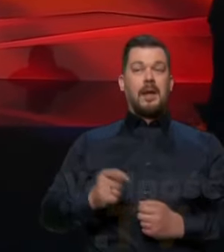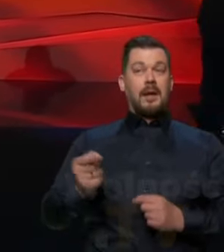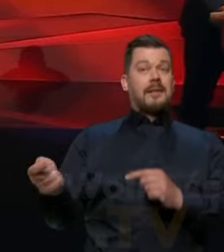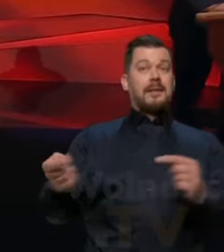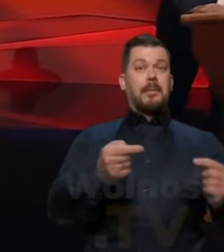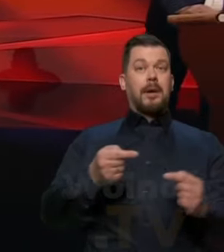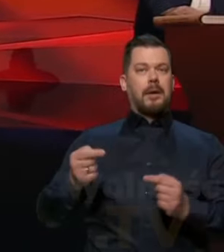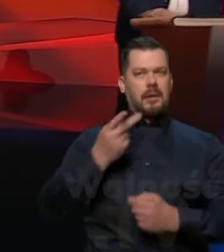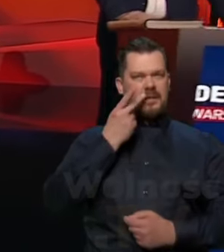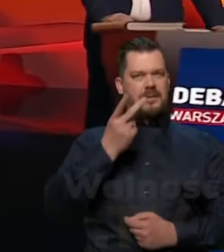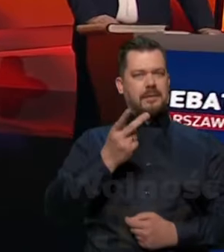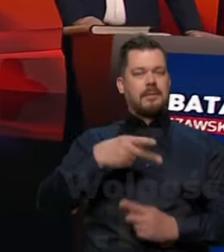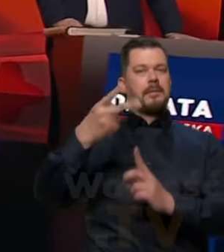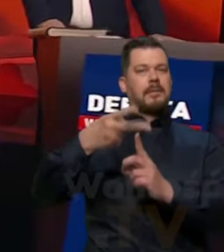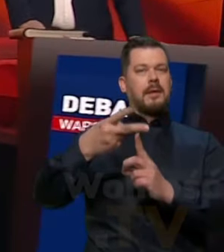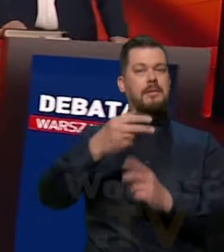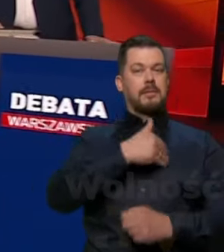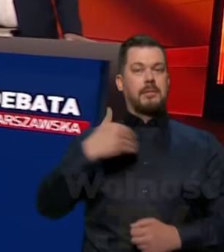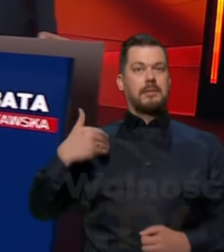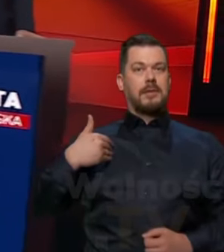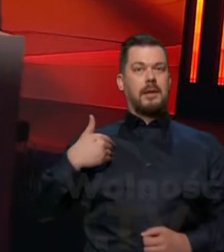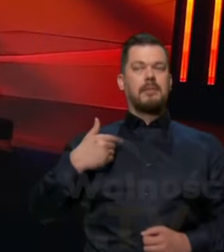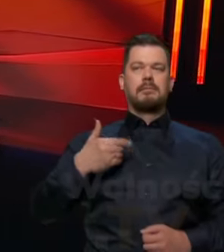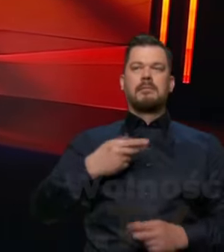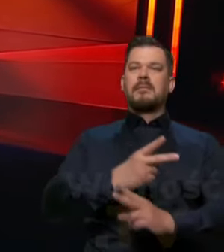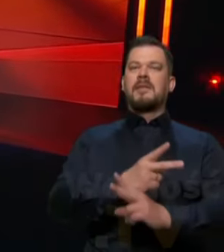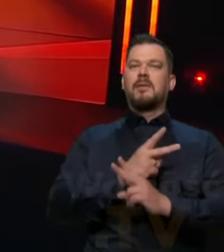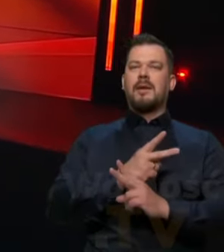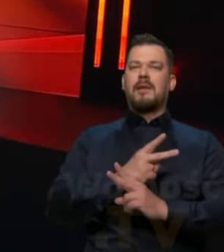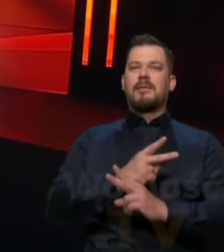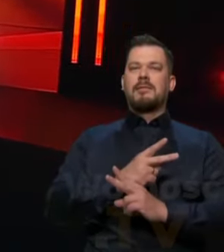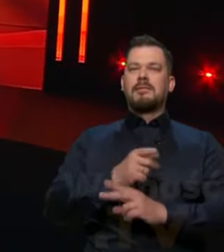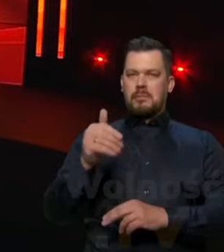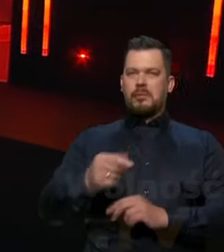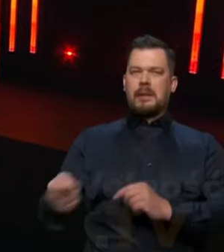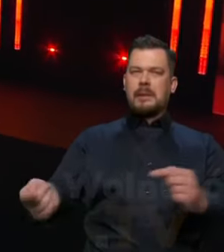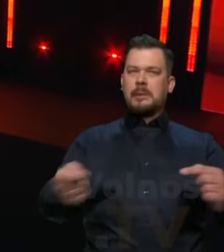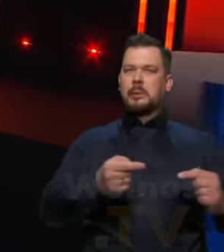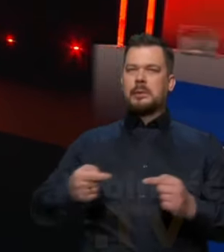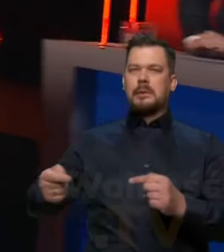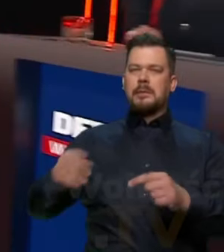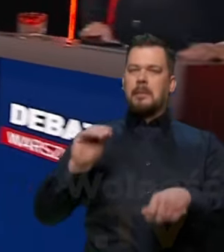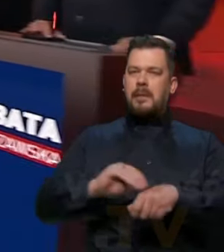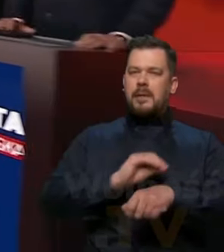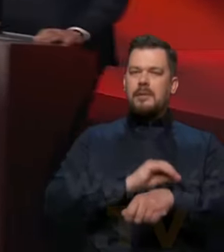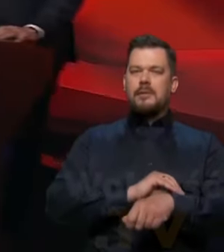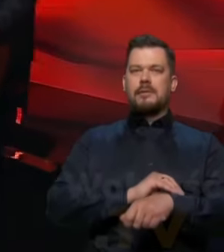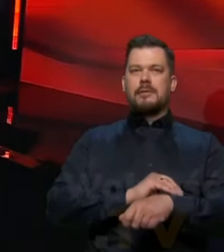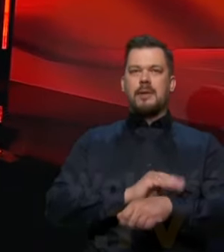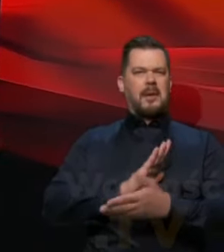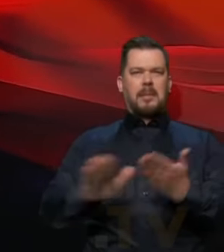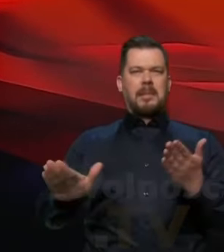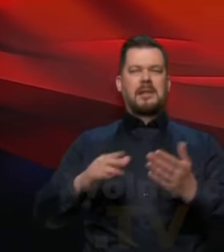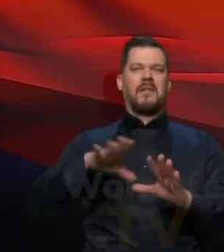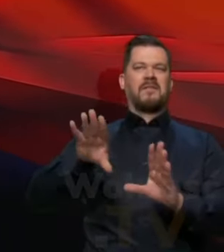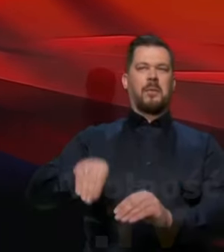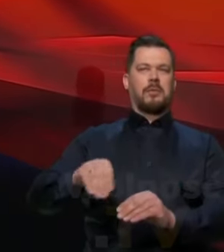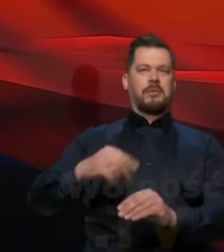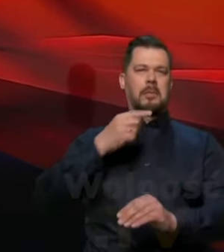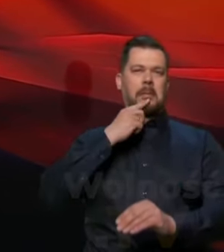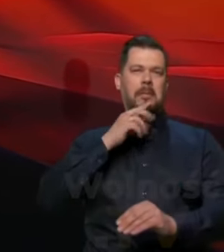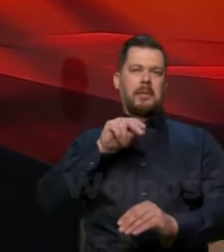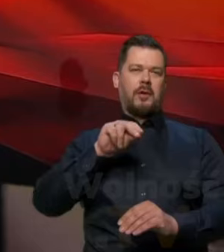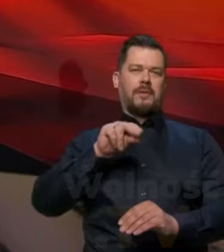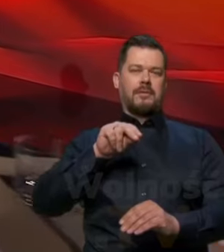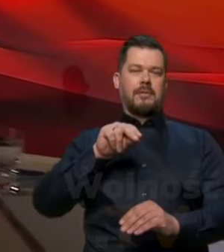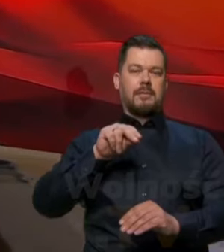jeszcze jedno, że Telewizja Polska znowu jest publiczna. Można dyskutować merytorycznie, bez wyłączania mikrofonów.